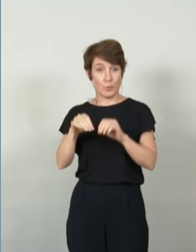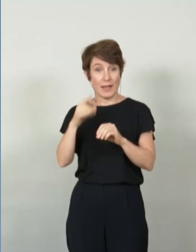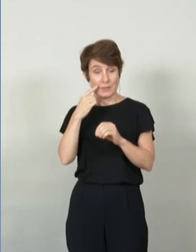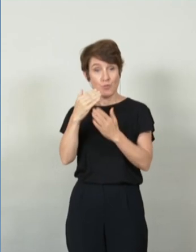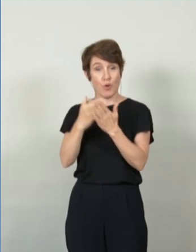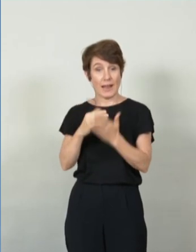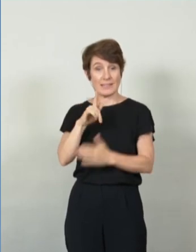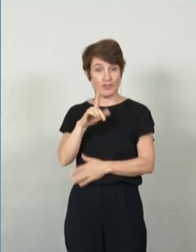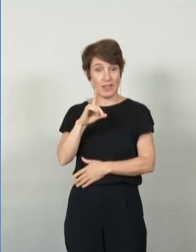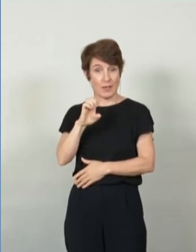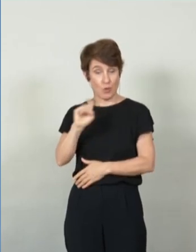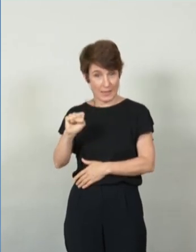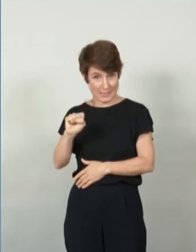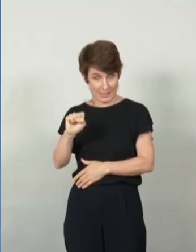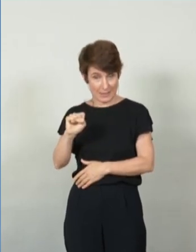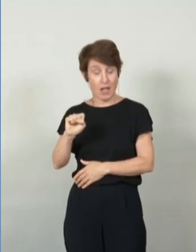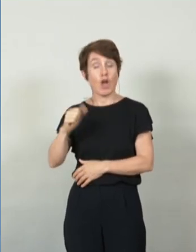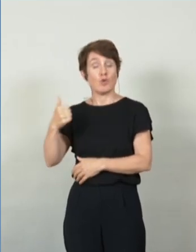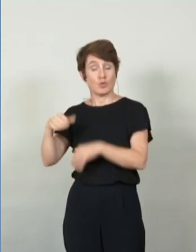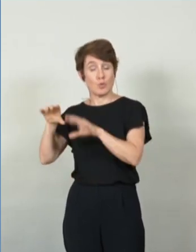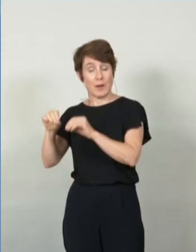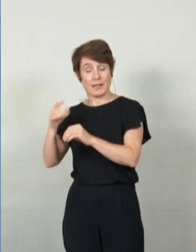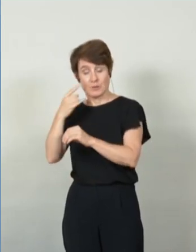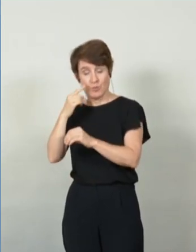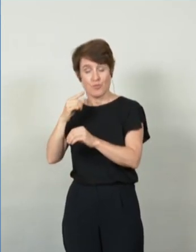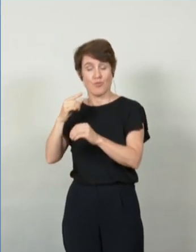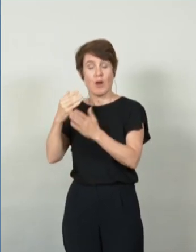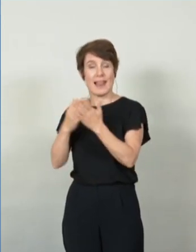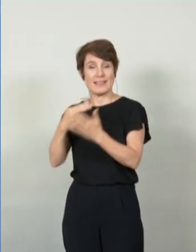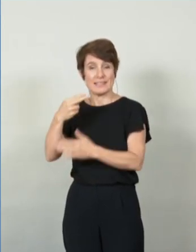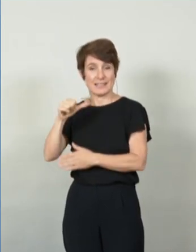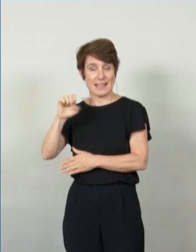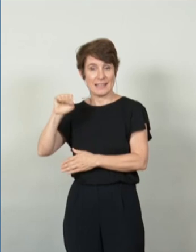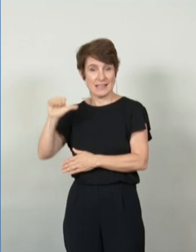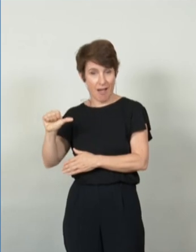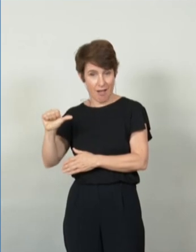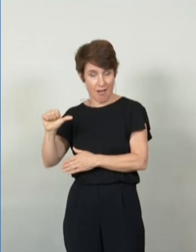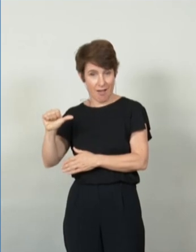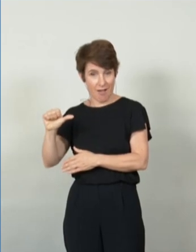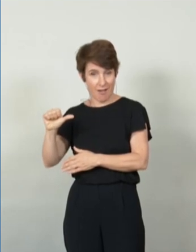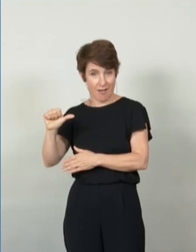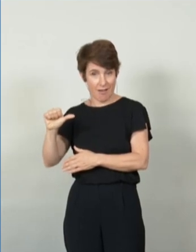gdes avec cette voix un siège pour liste NASA avec un